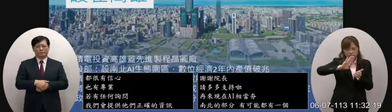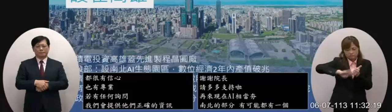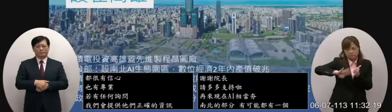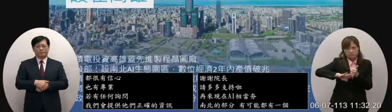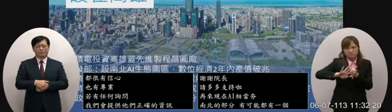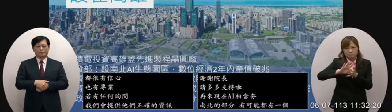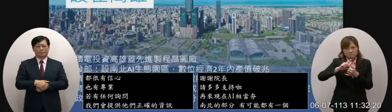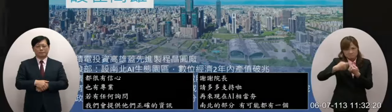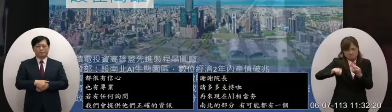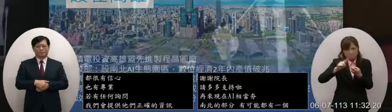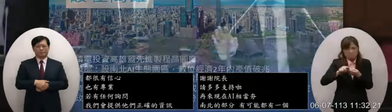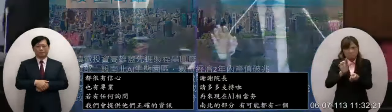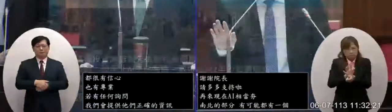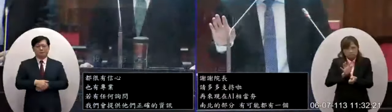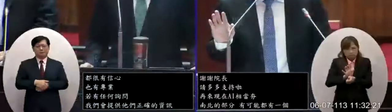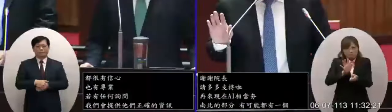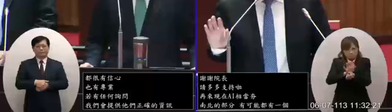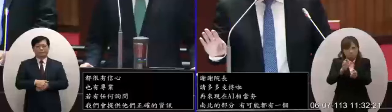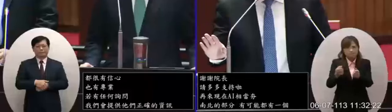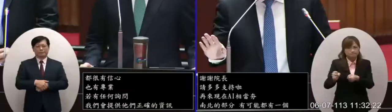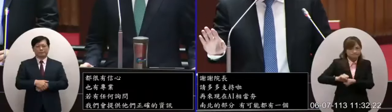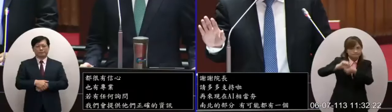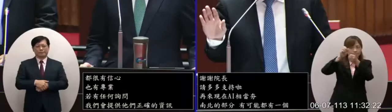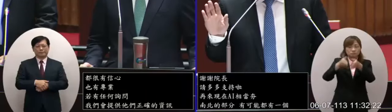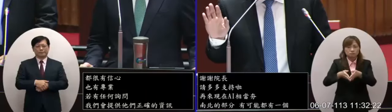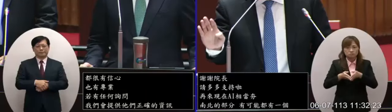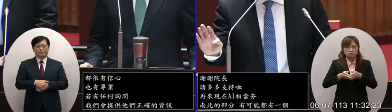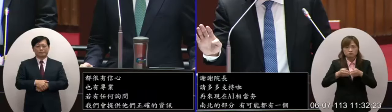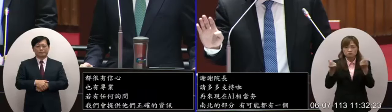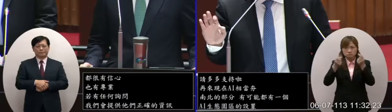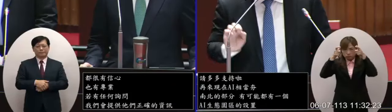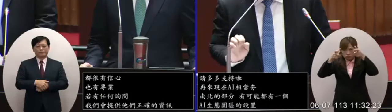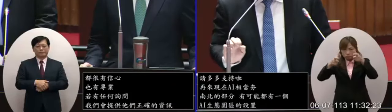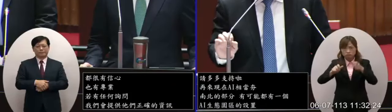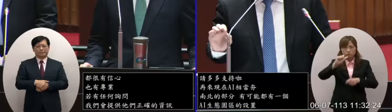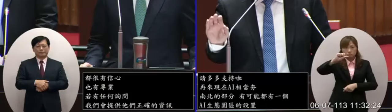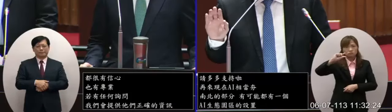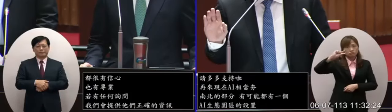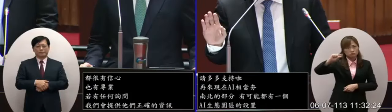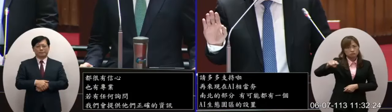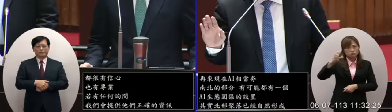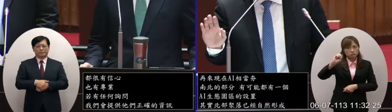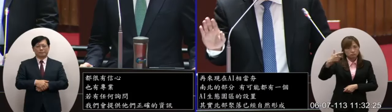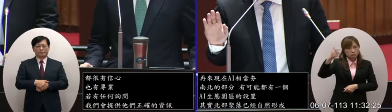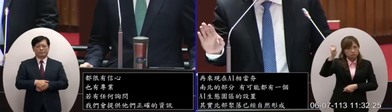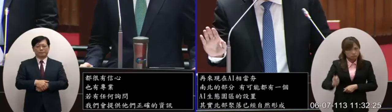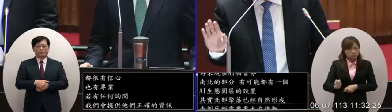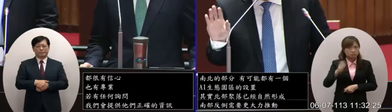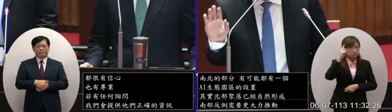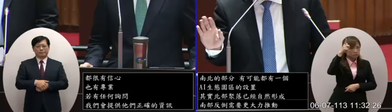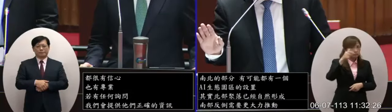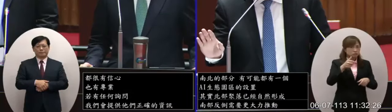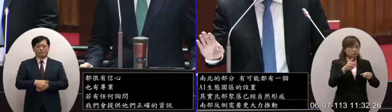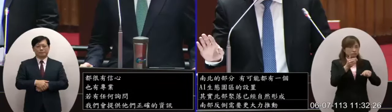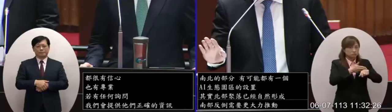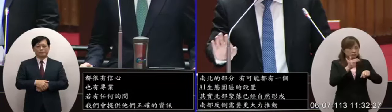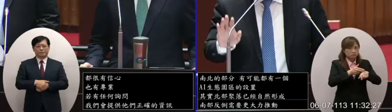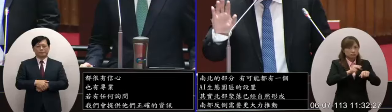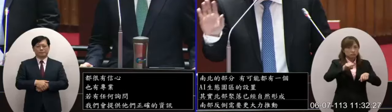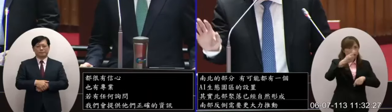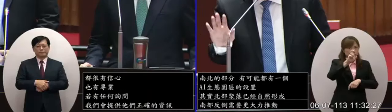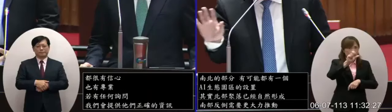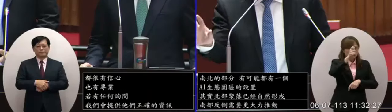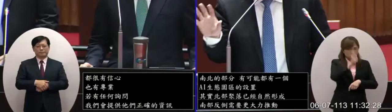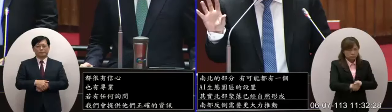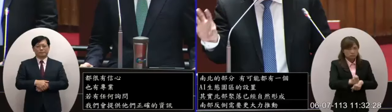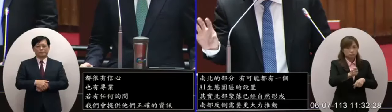再更大力推动。那我看到了，其实高雄这几年不管是5G IoT 的106亿，或者是智慧科技创新园区的170亿，